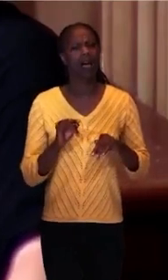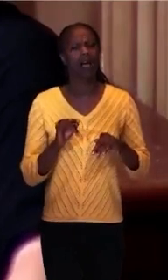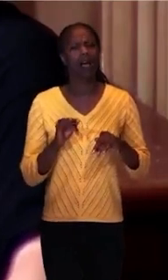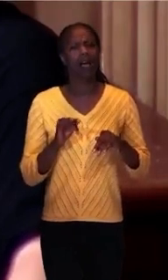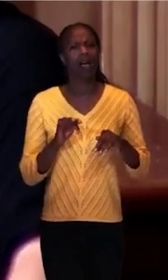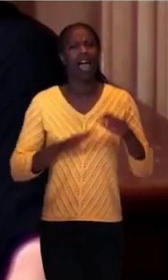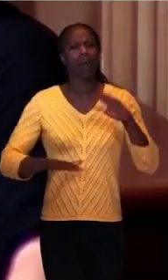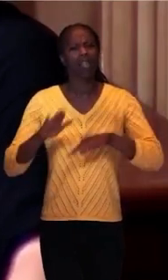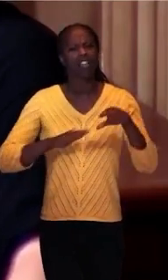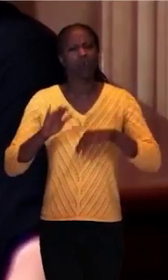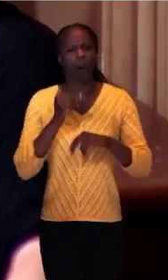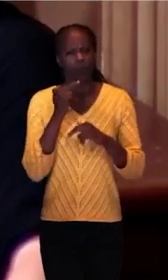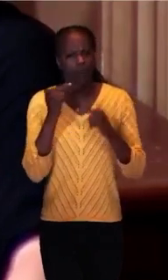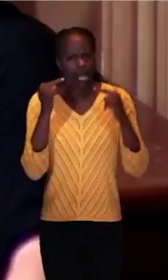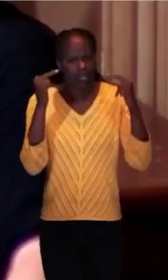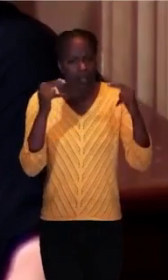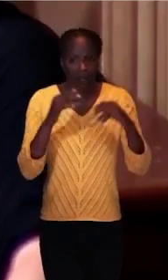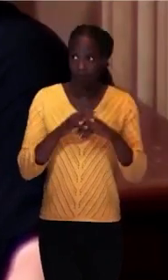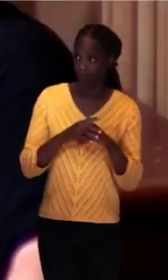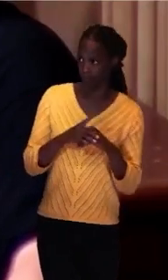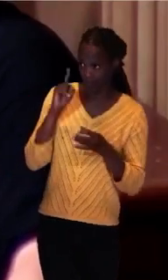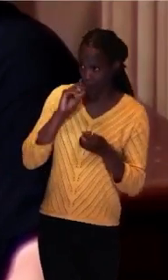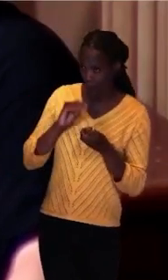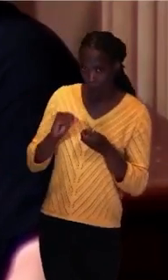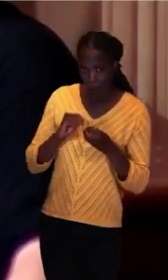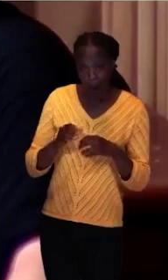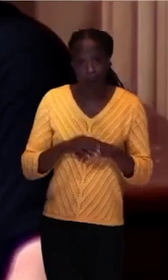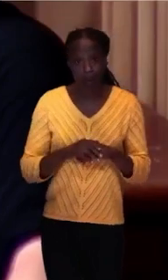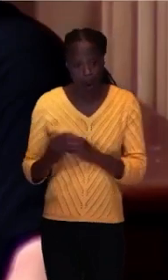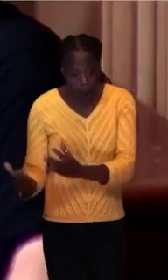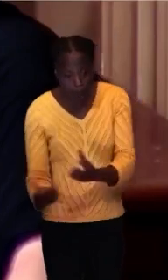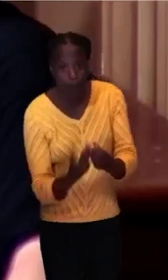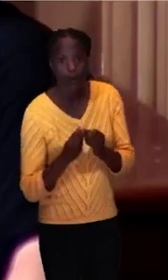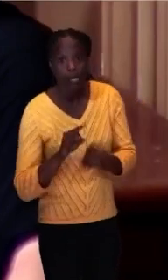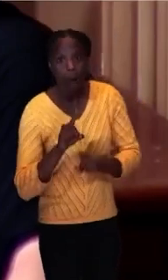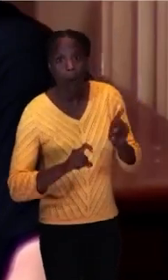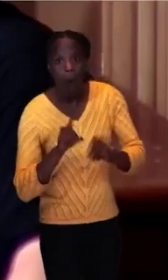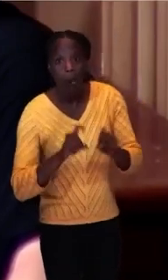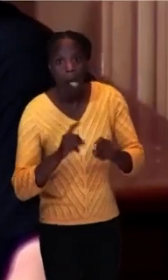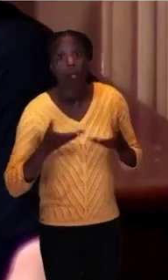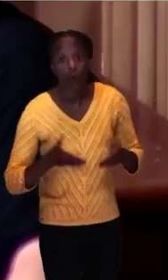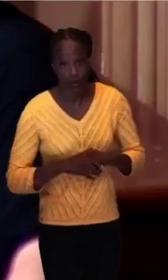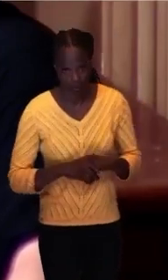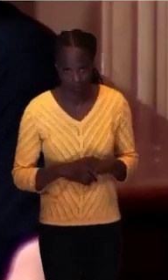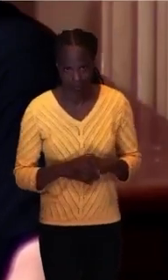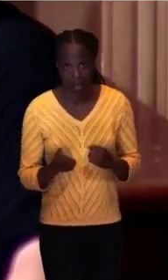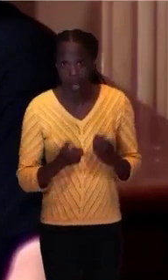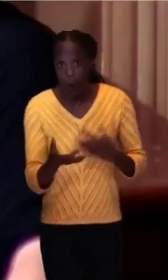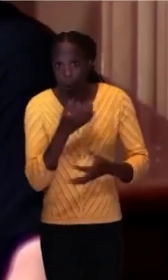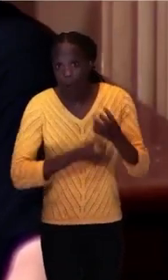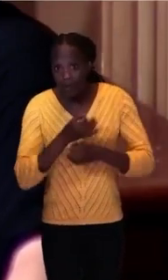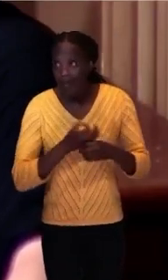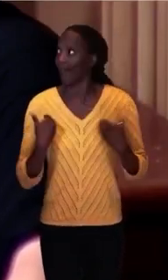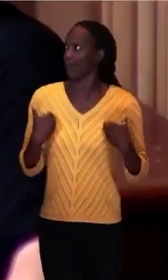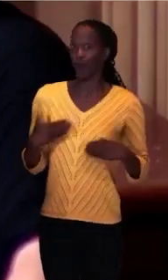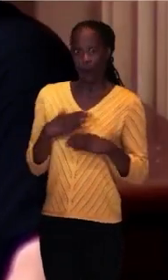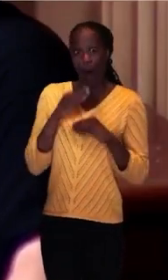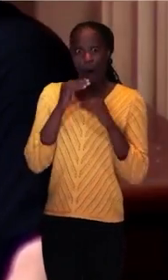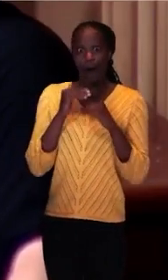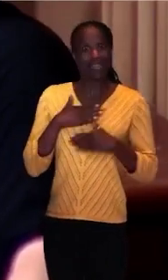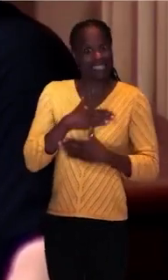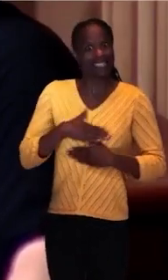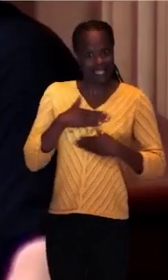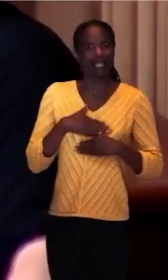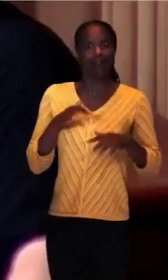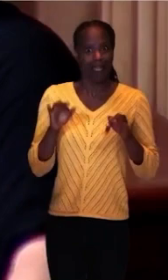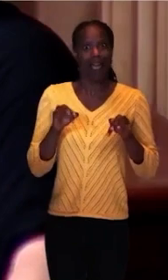serais curieux de savoir, si vous interrogez aujourd'hui les Bordelaises et les Bordelais, combien vous direz qu'ils sont satisfaits de la qualité du réseau de